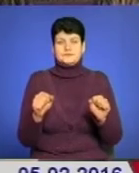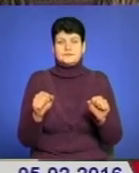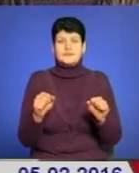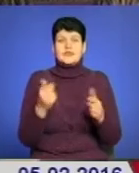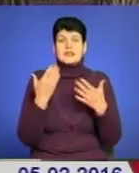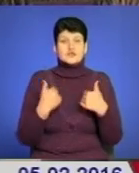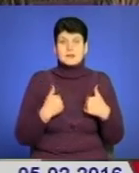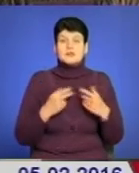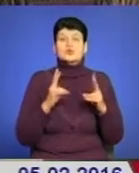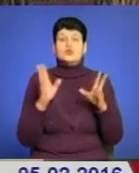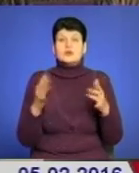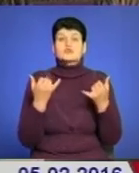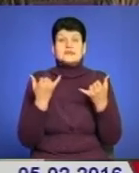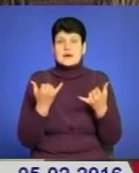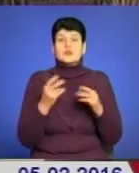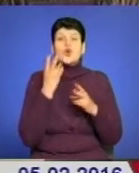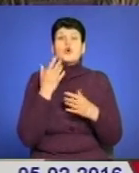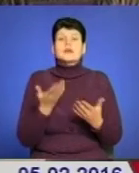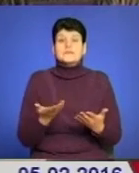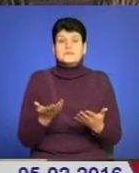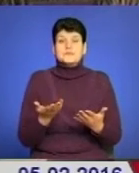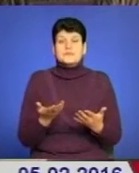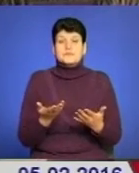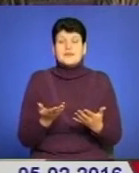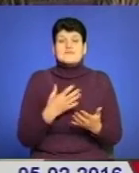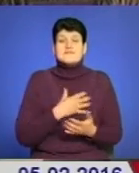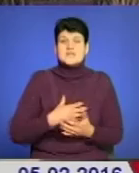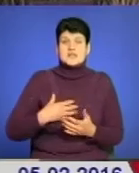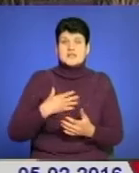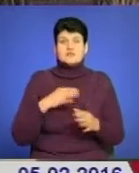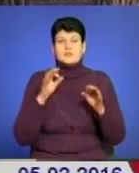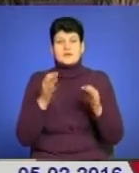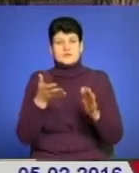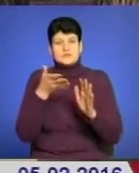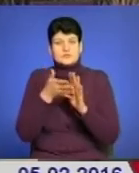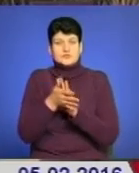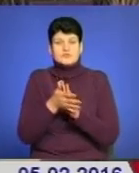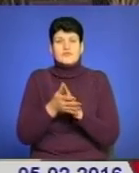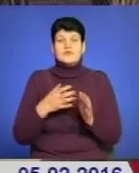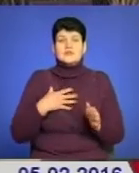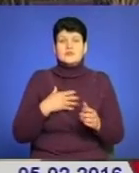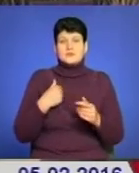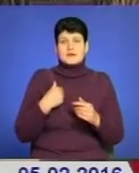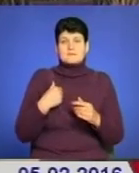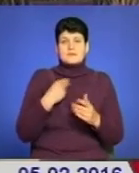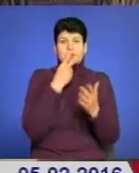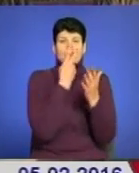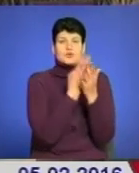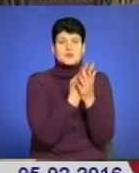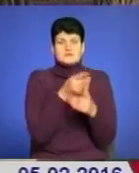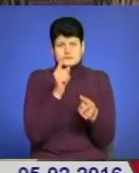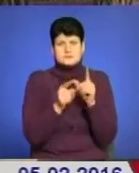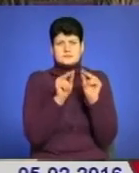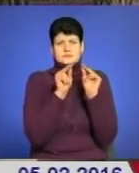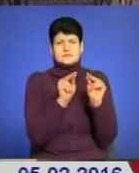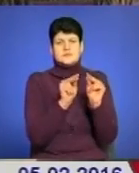кажуть, якщо не ми, то хто, якщо не зараз, то коли. От. Важливо, щоб воно правильно сприймалося, важливо, щоб все на все ми просто відображаємо реальність, тобто